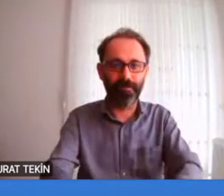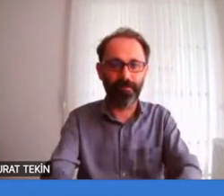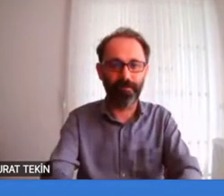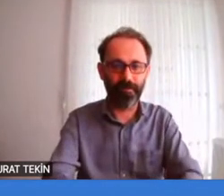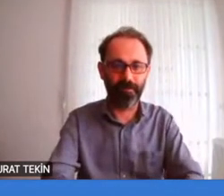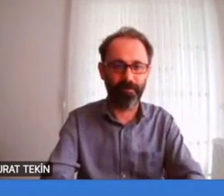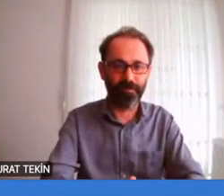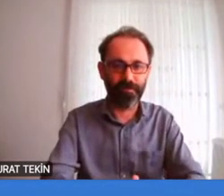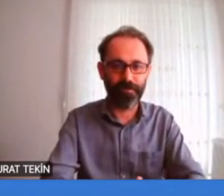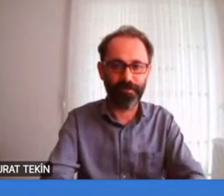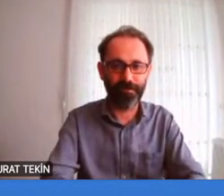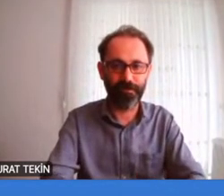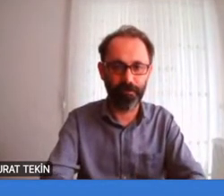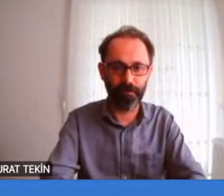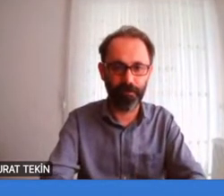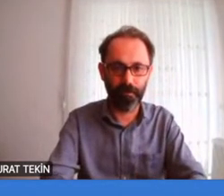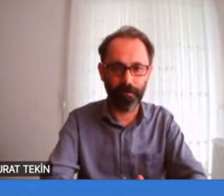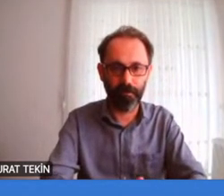Evet.